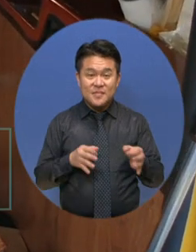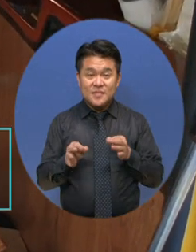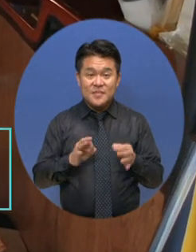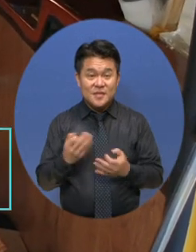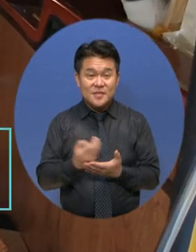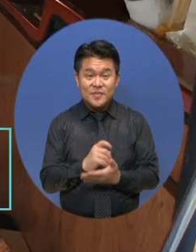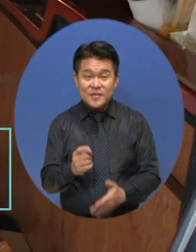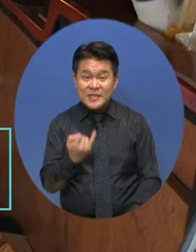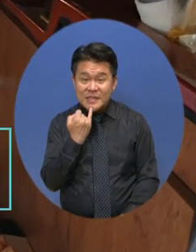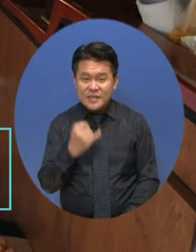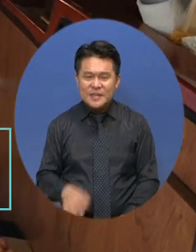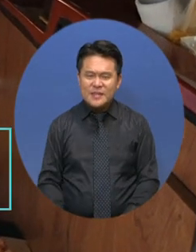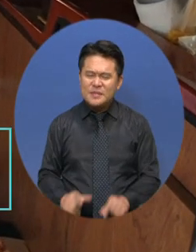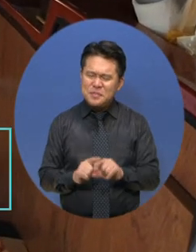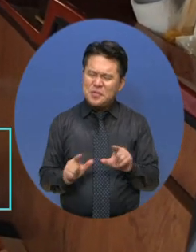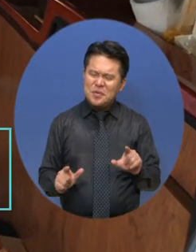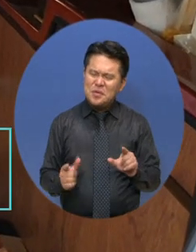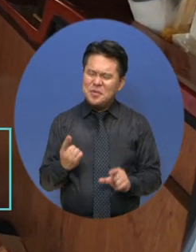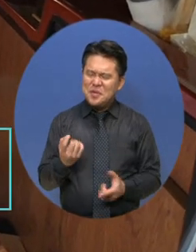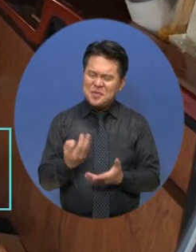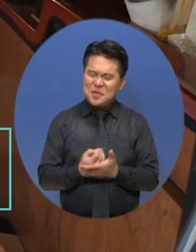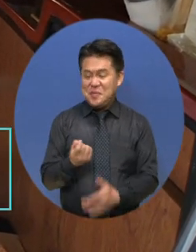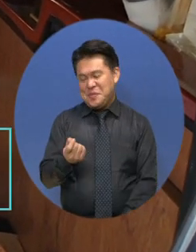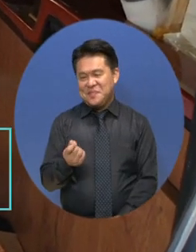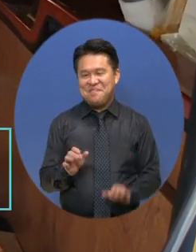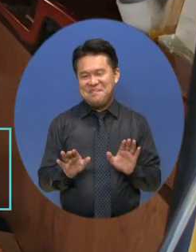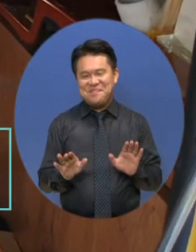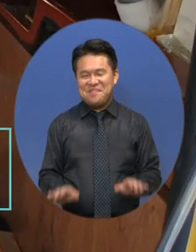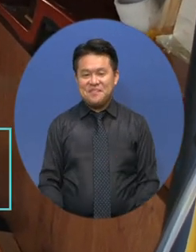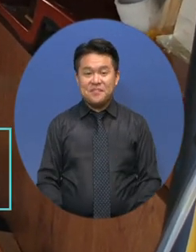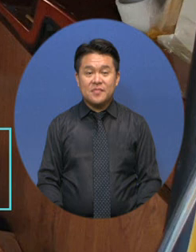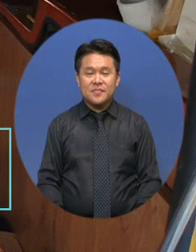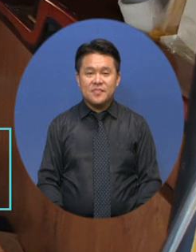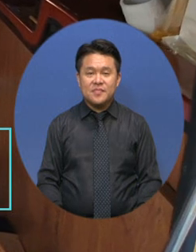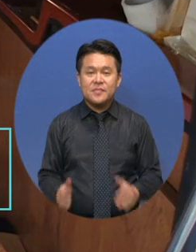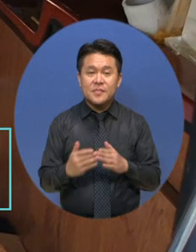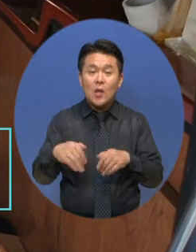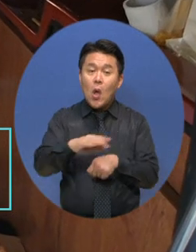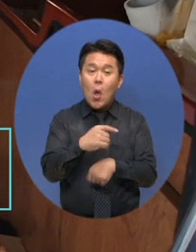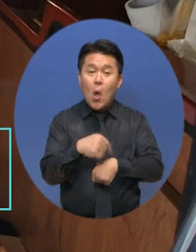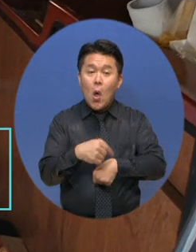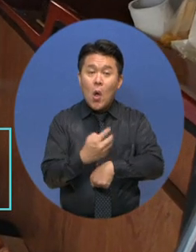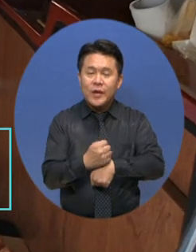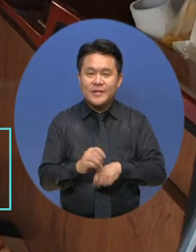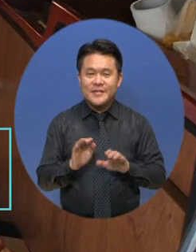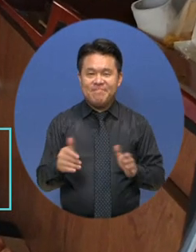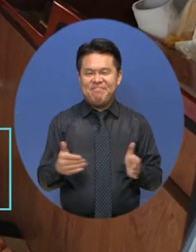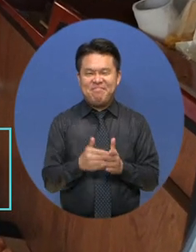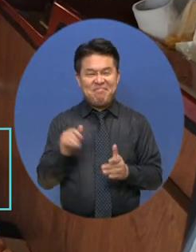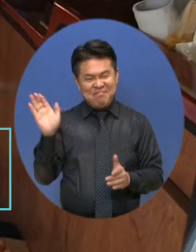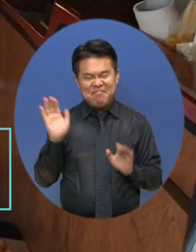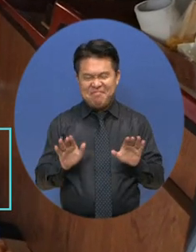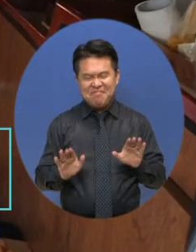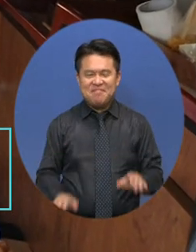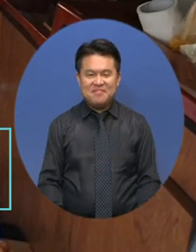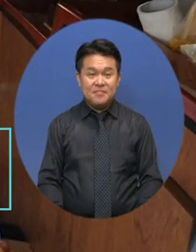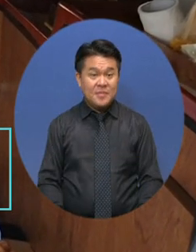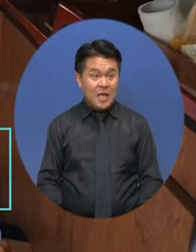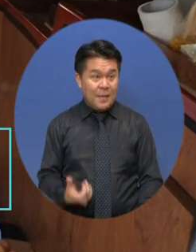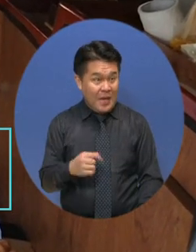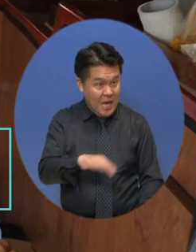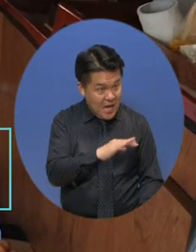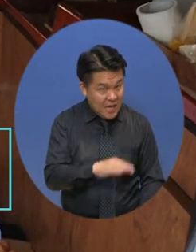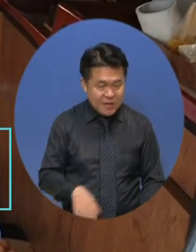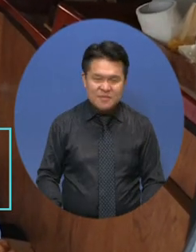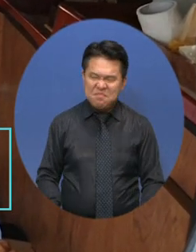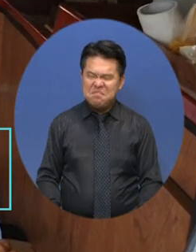되셨어요? 평소보다 잘 안 되는 편이에요, 오늘은. 아, 몇 시에 퇴근하시게요? 저희 이제 곧 정리하고 들어가려고요. 아, 일찍